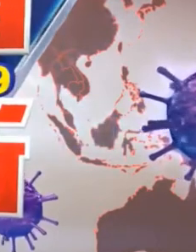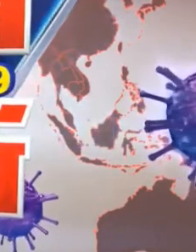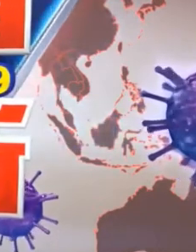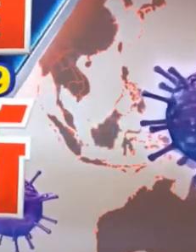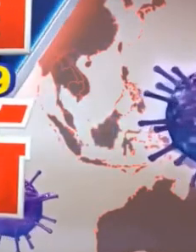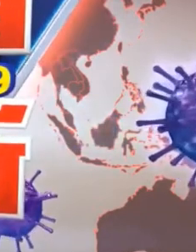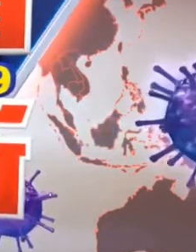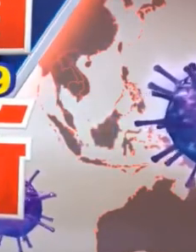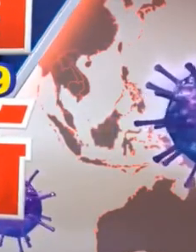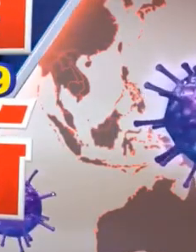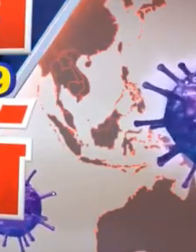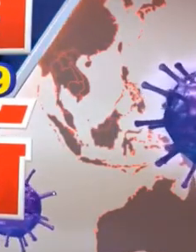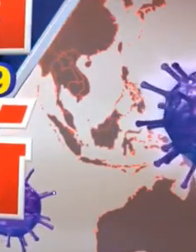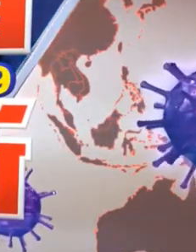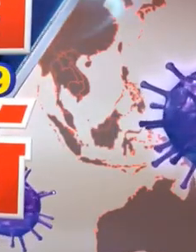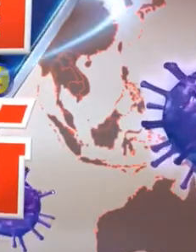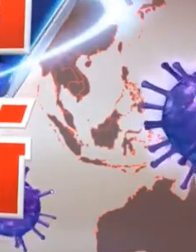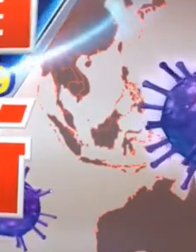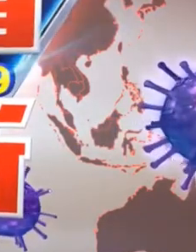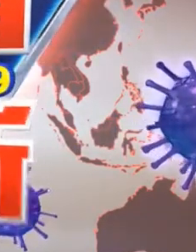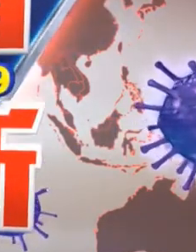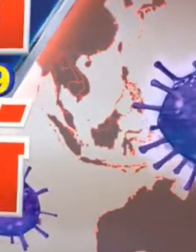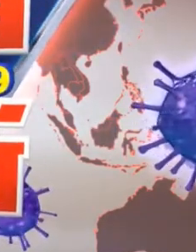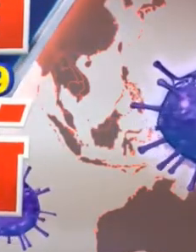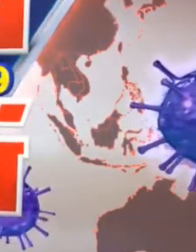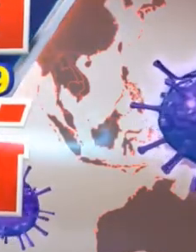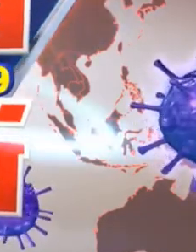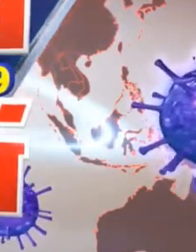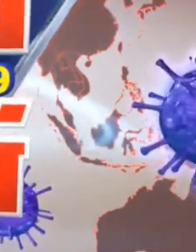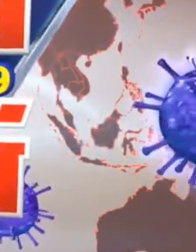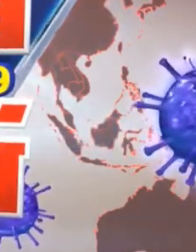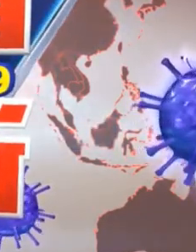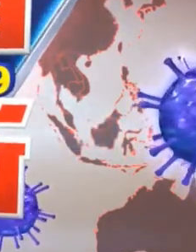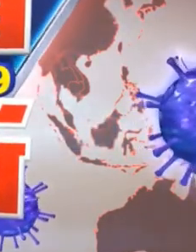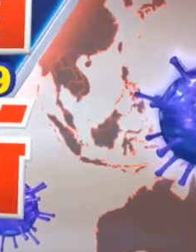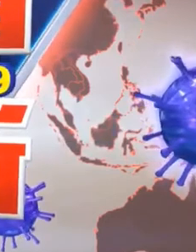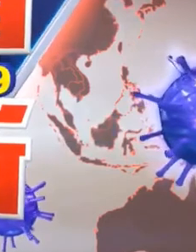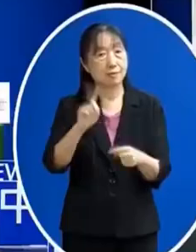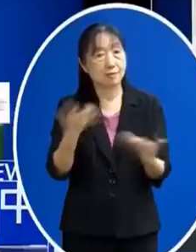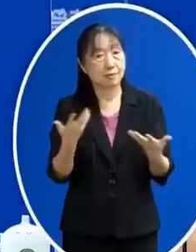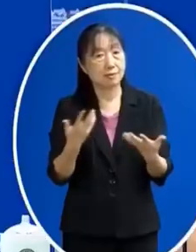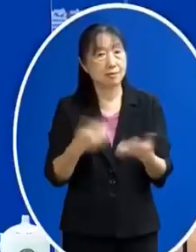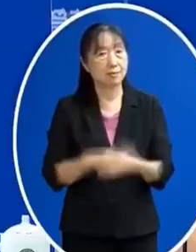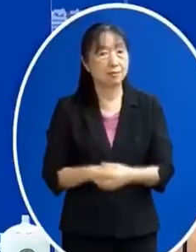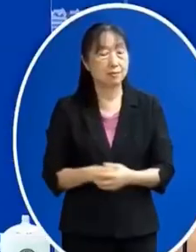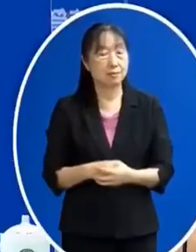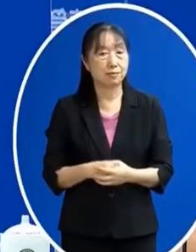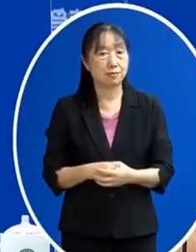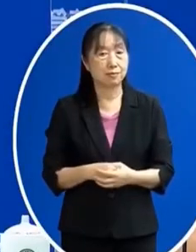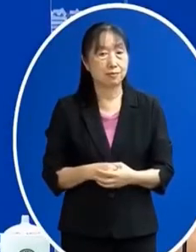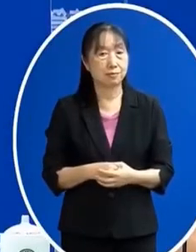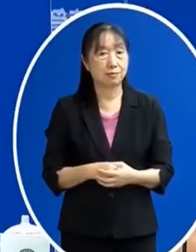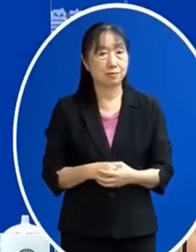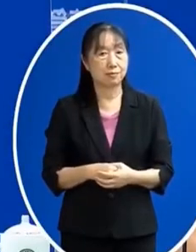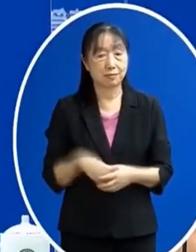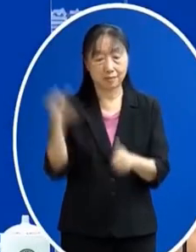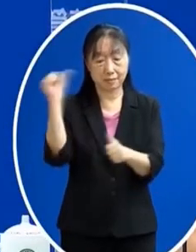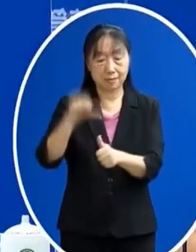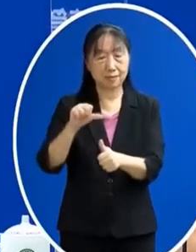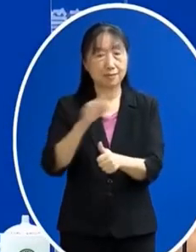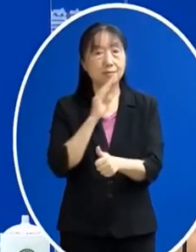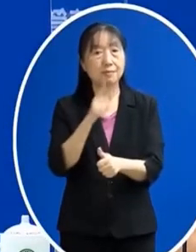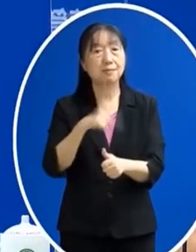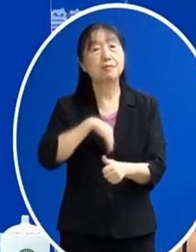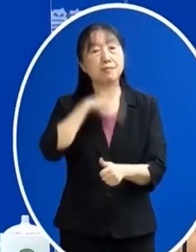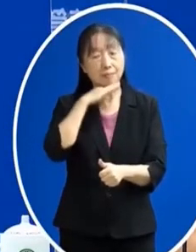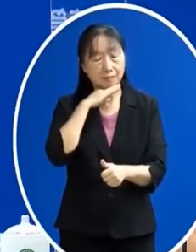的。而指挥中心表示，这病毒来源就是来自于 P3 实验室。更多的讯息带您关心。 首先，惩处的部分等我